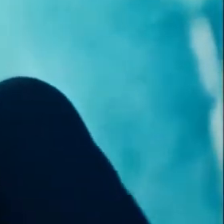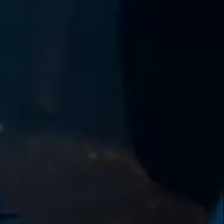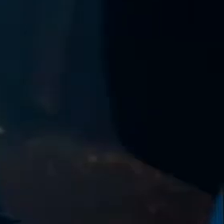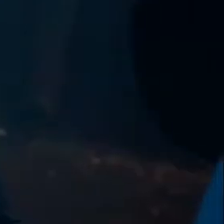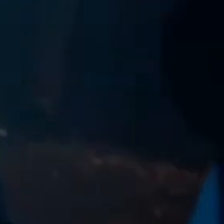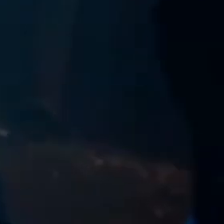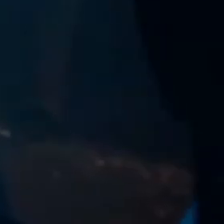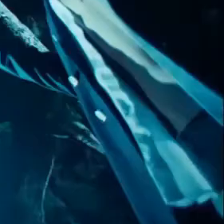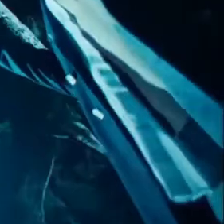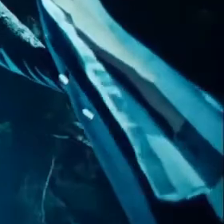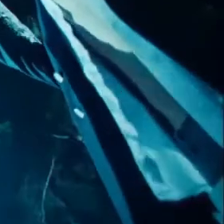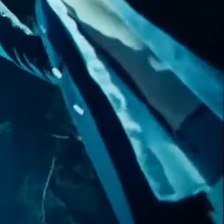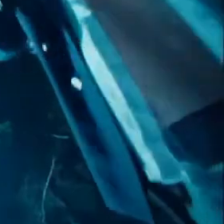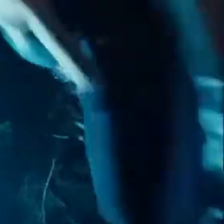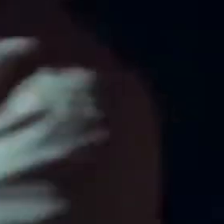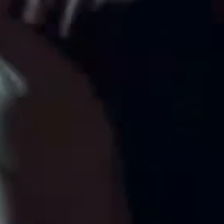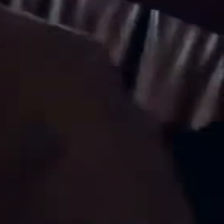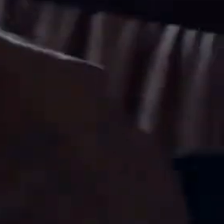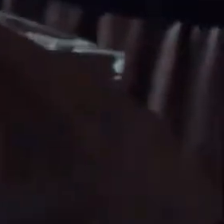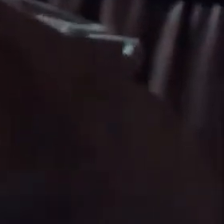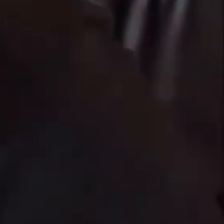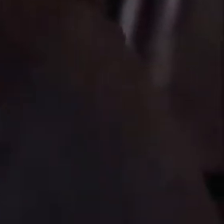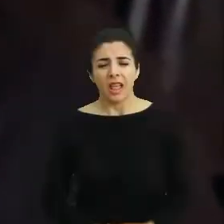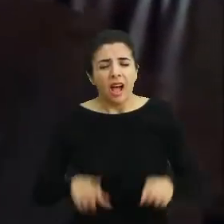Tam indirirler tam Fuat kabustan sıçrayarak uyandı.